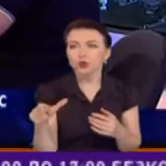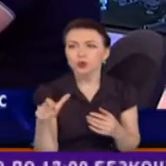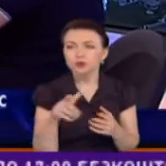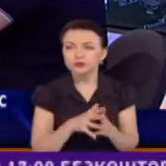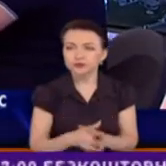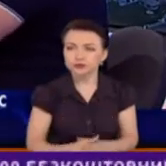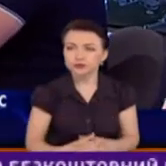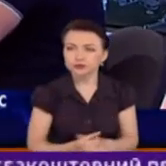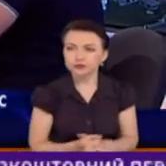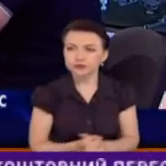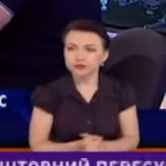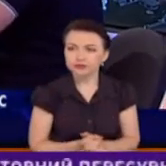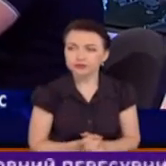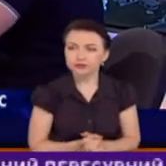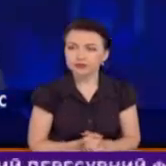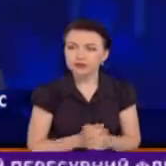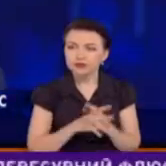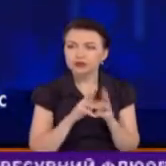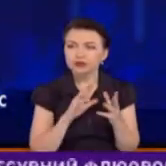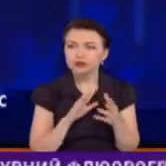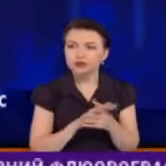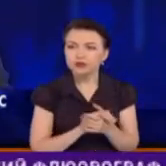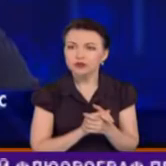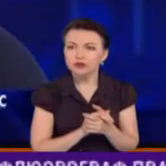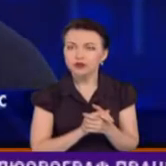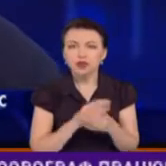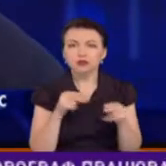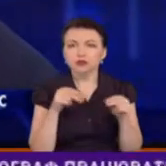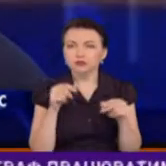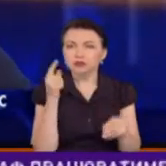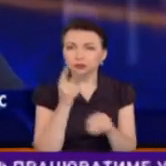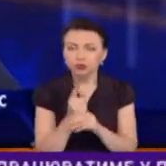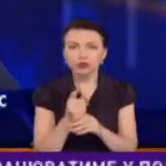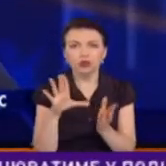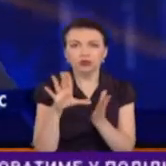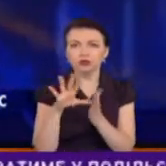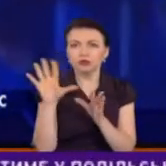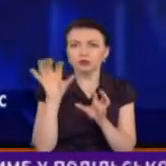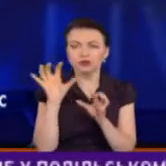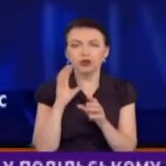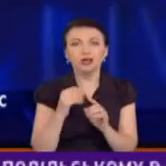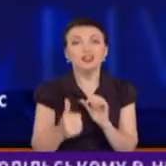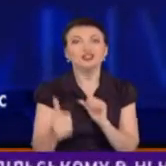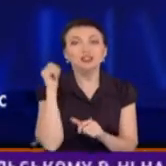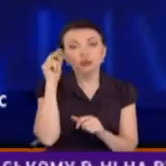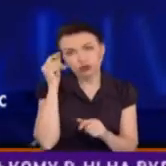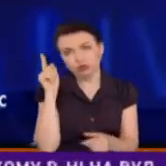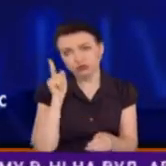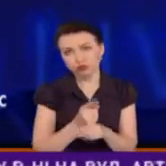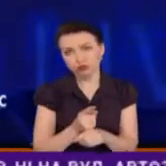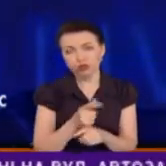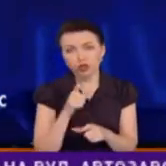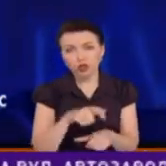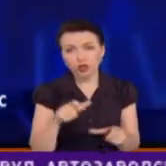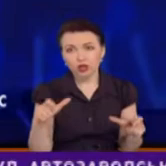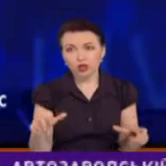ставити на землі. Да, в результаті вони наприймали, що і на землі заборонили, і, до речі, заднім числом. І зараз незаконним, люди не